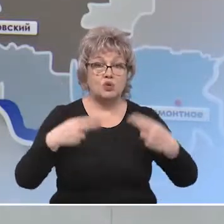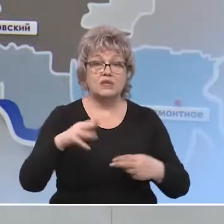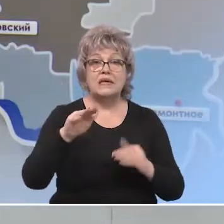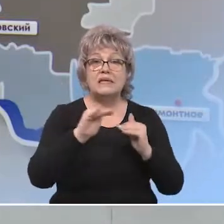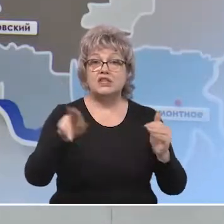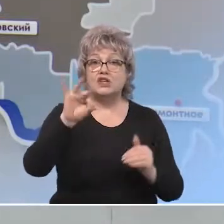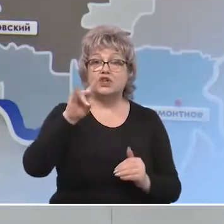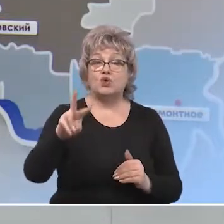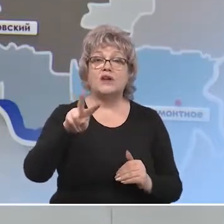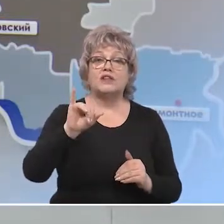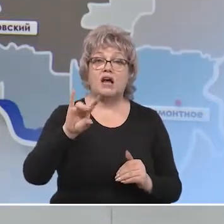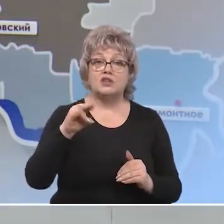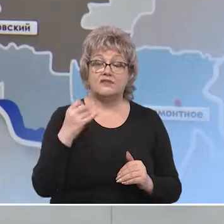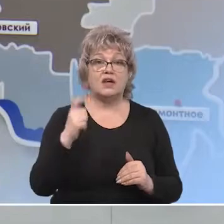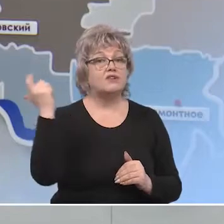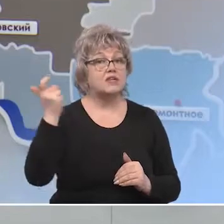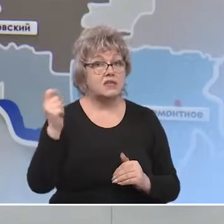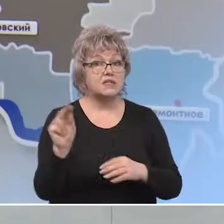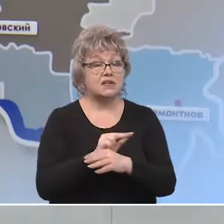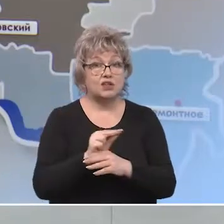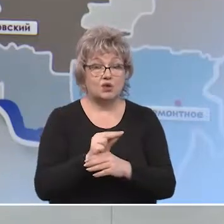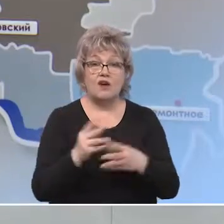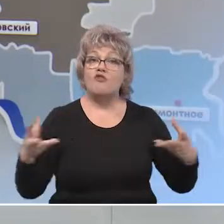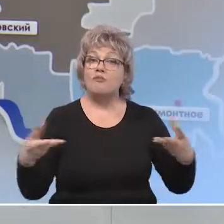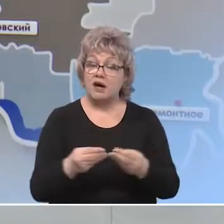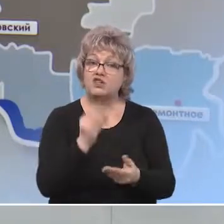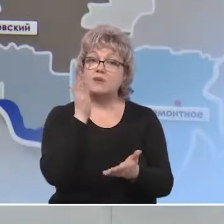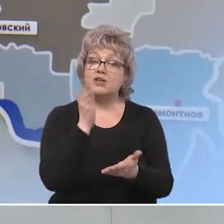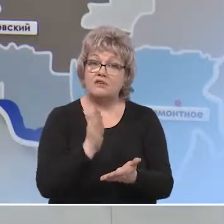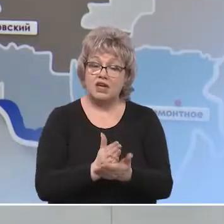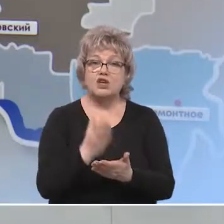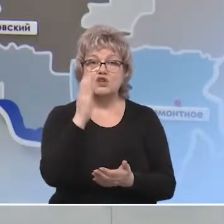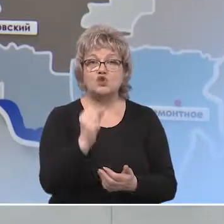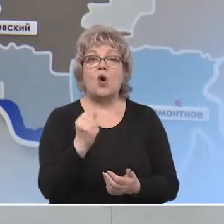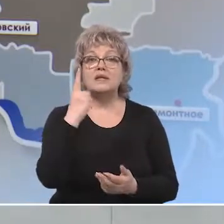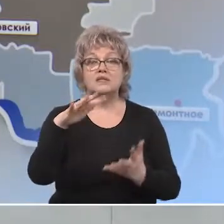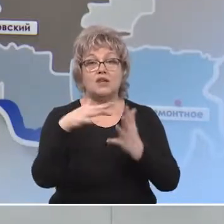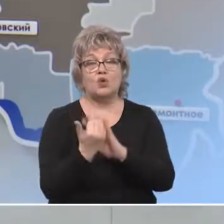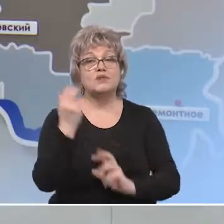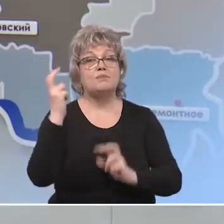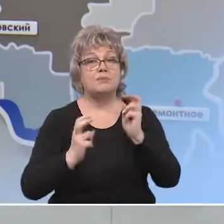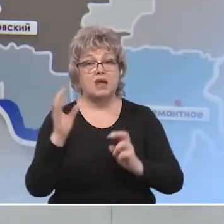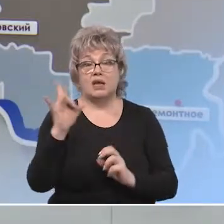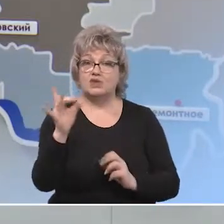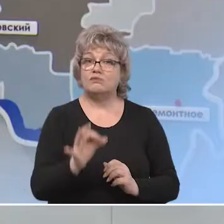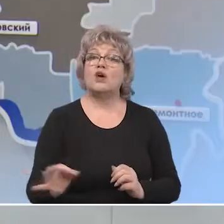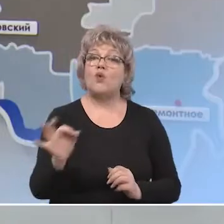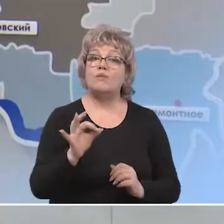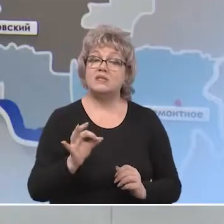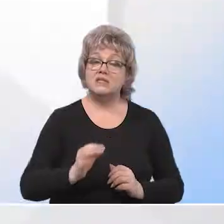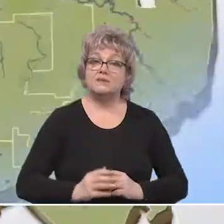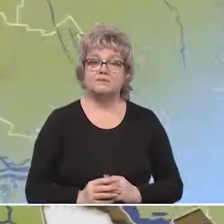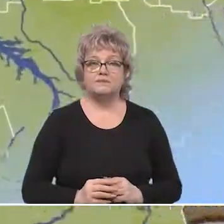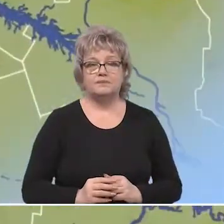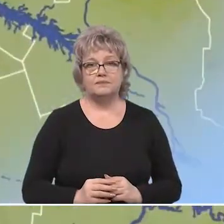и «Тихий Дон» в Лазаревском. Владельцами санаториев, пайщиками являются 111 сельхозпредприятий Ростовской